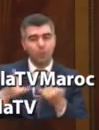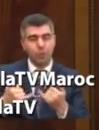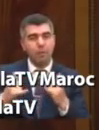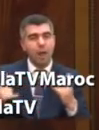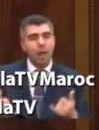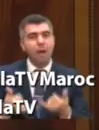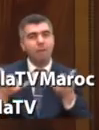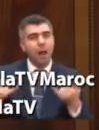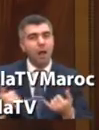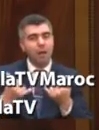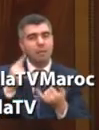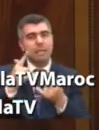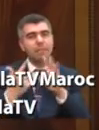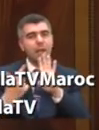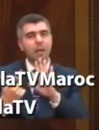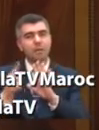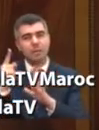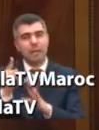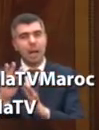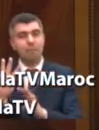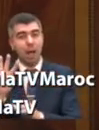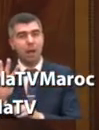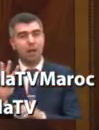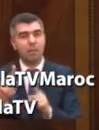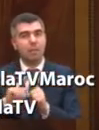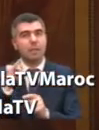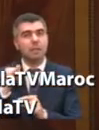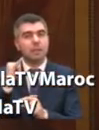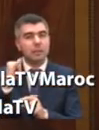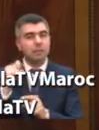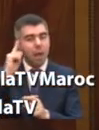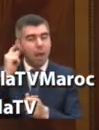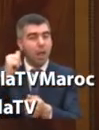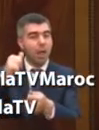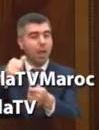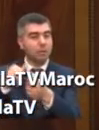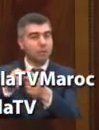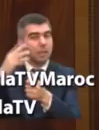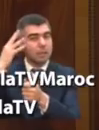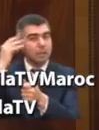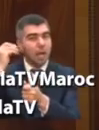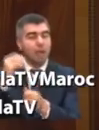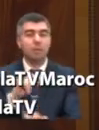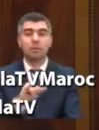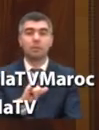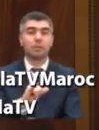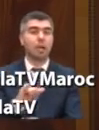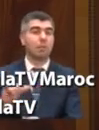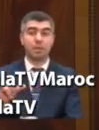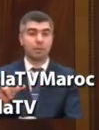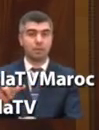أبريل من كل عام، وفي ذاكرته ما تعرض ويتعرض له بشرائح